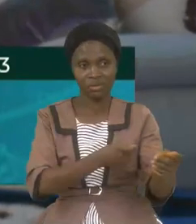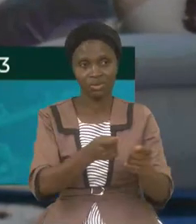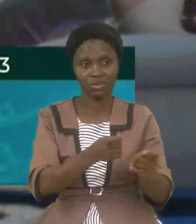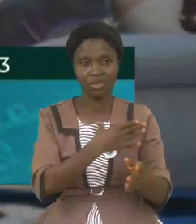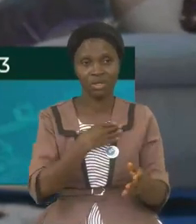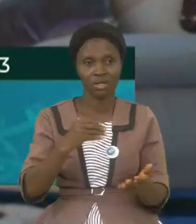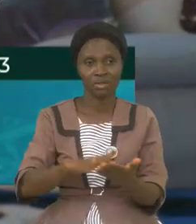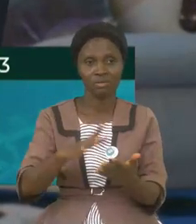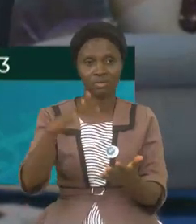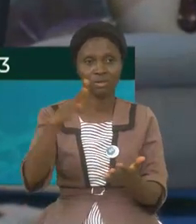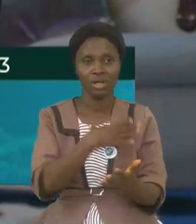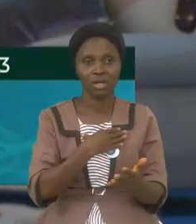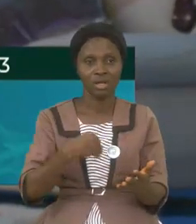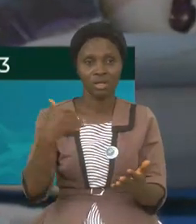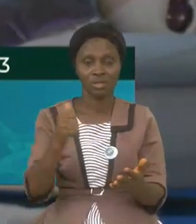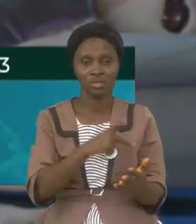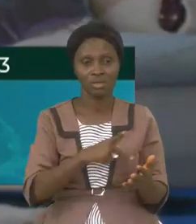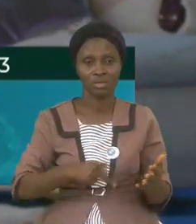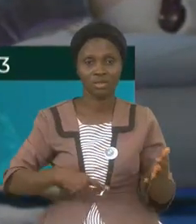Daniel 7, 14.